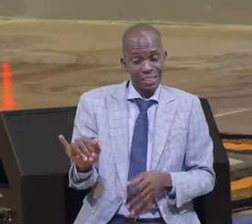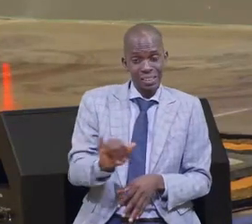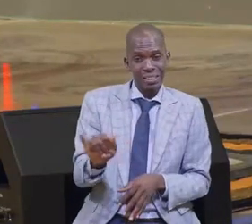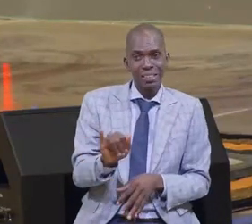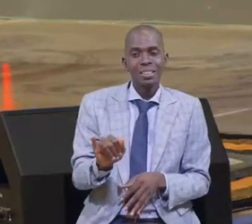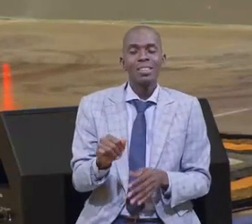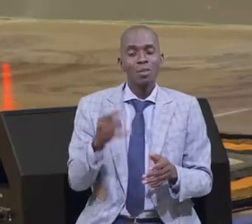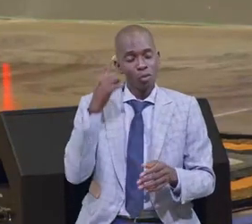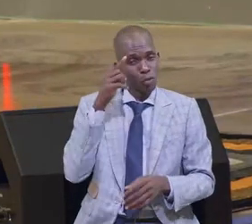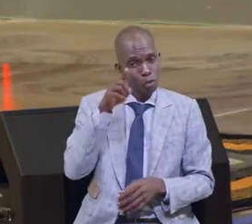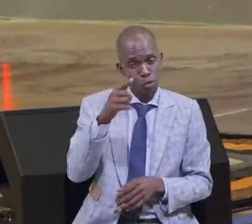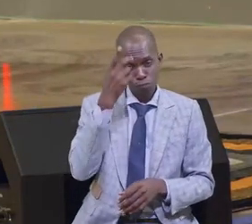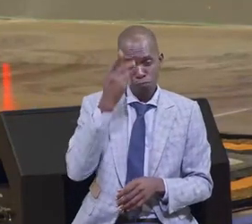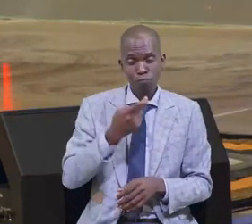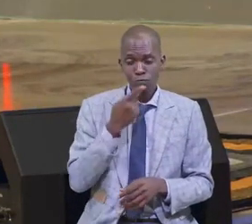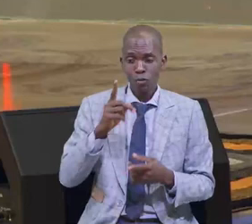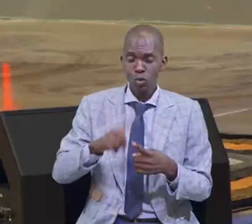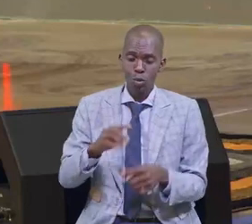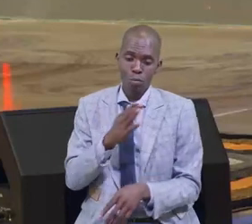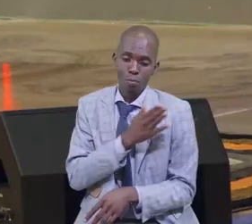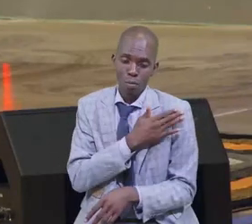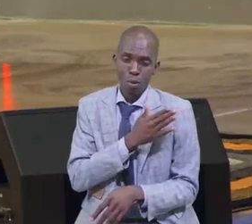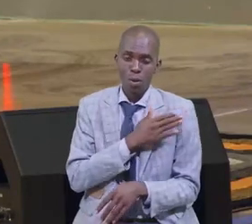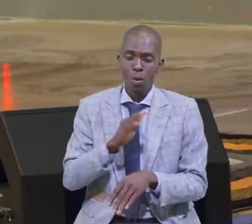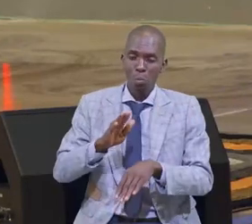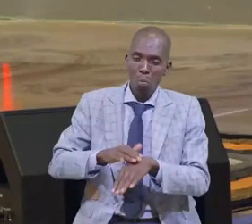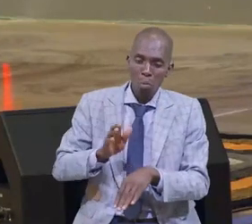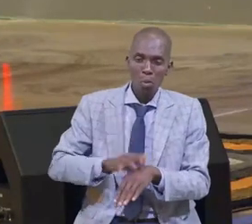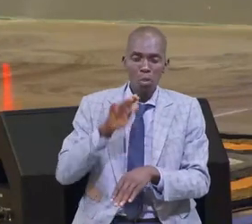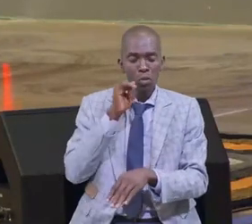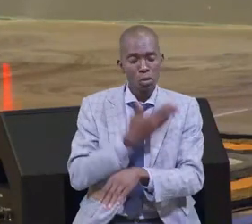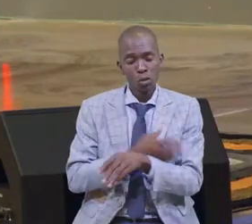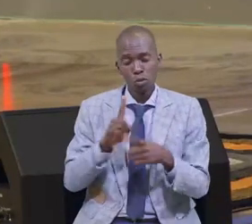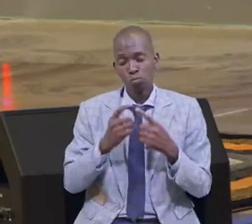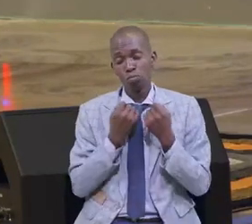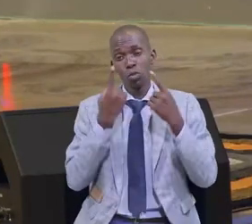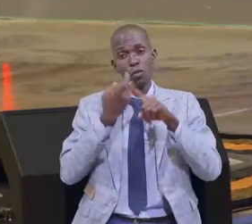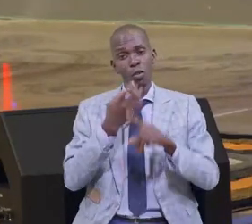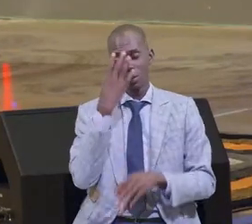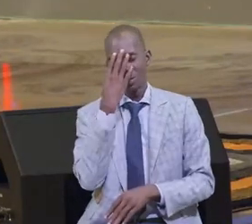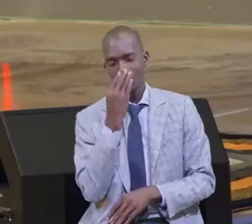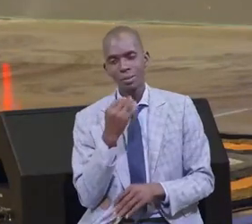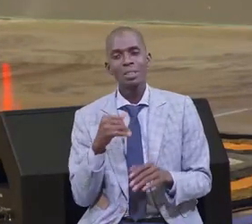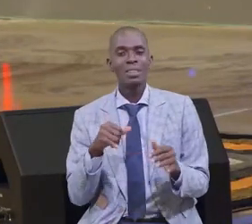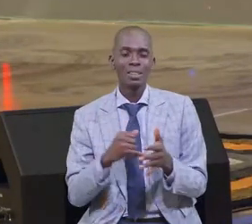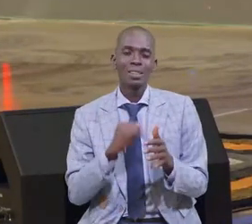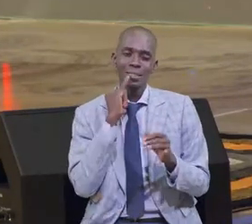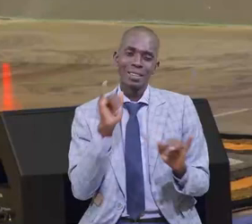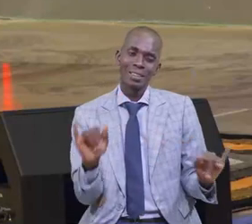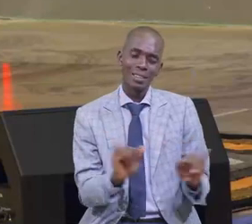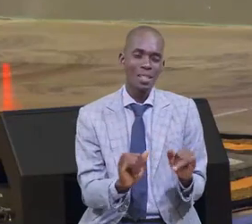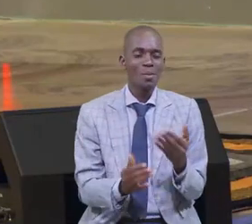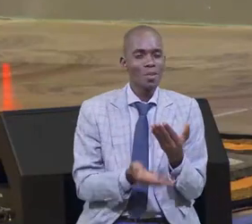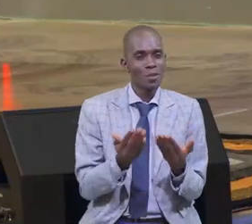Aussi simple qu'il vous soit de réveiller votre fille, ainsi en est-il